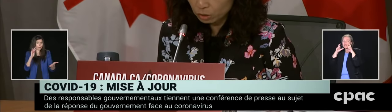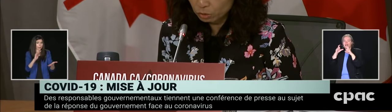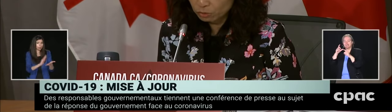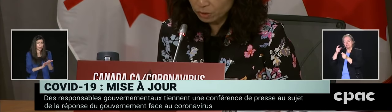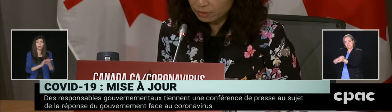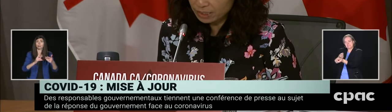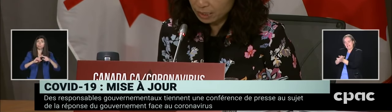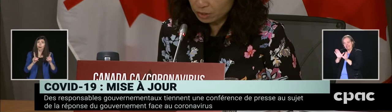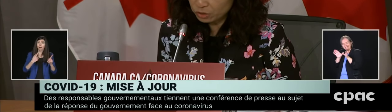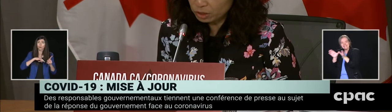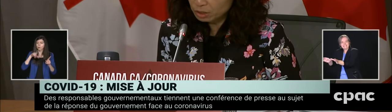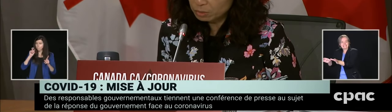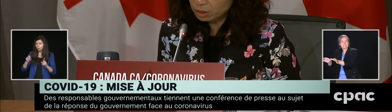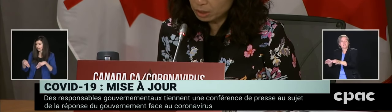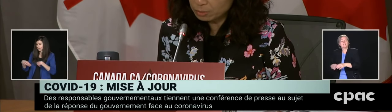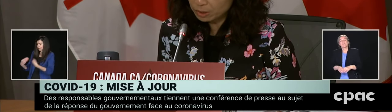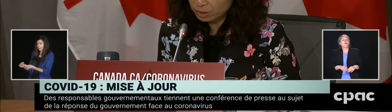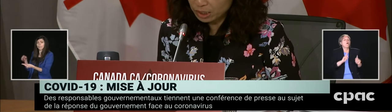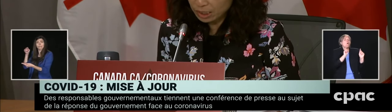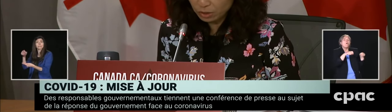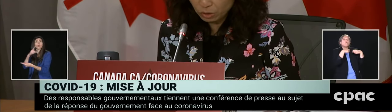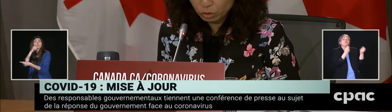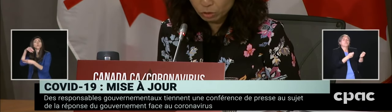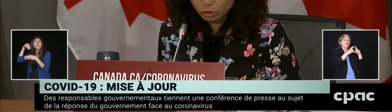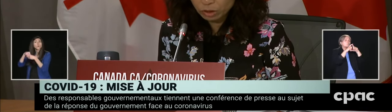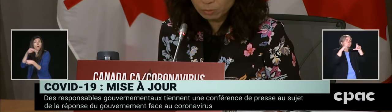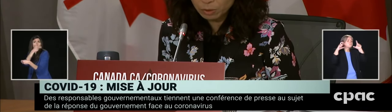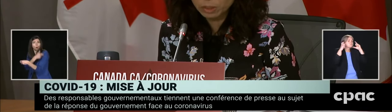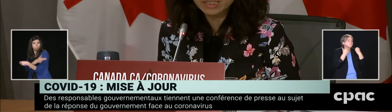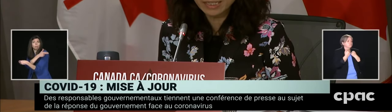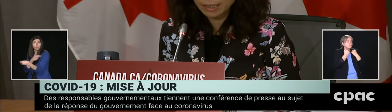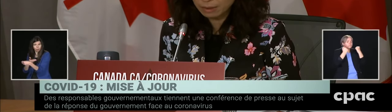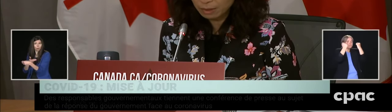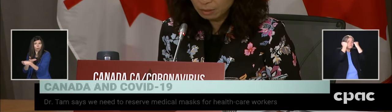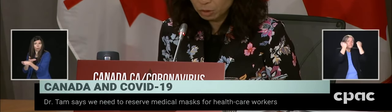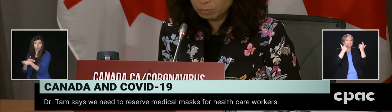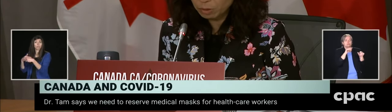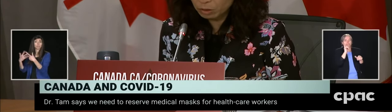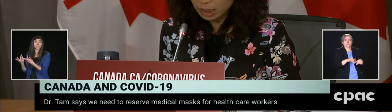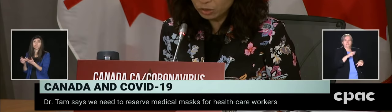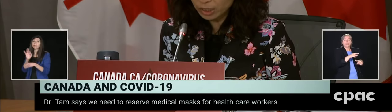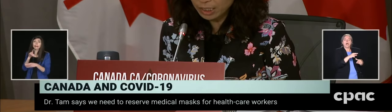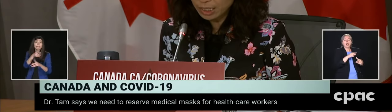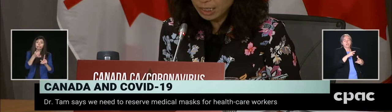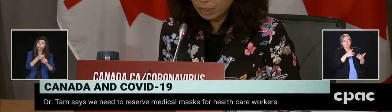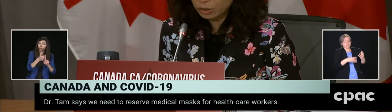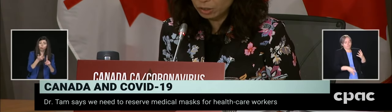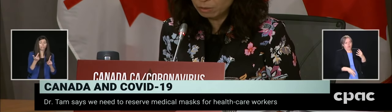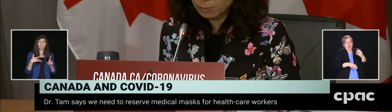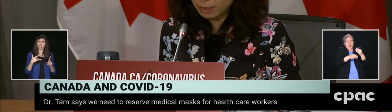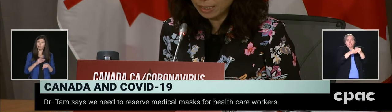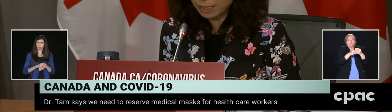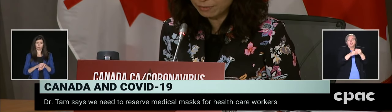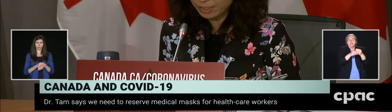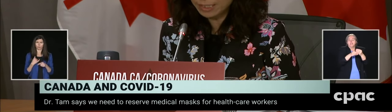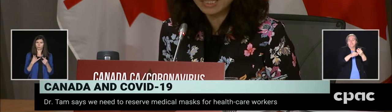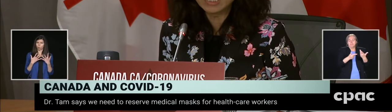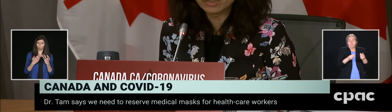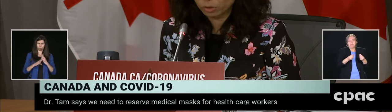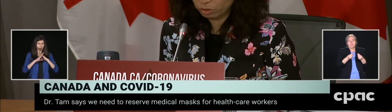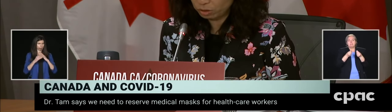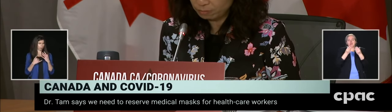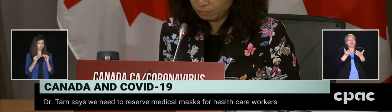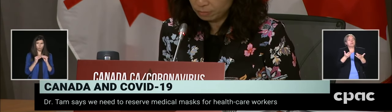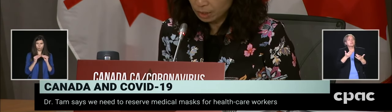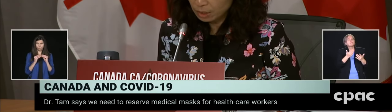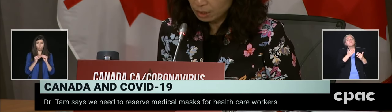un couvre-visage peut représenter une couche supplémentaire pour protéger et de ne pas infecter